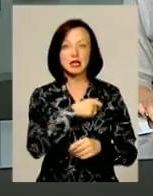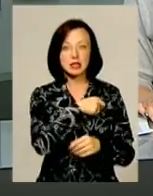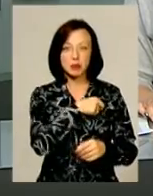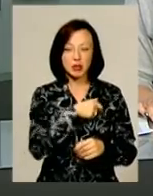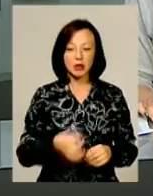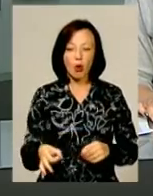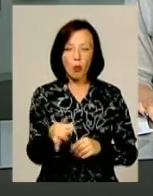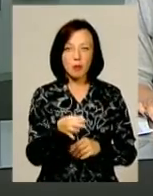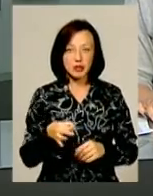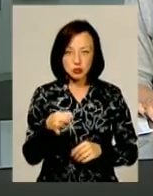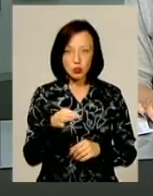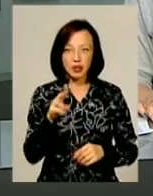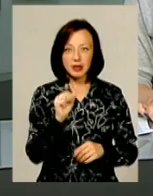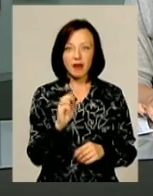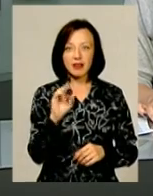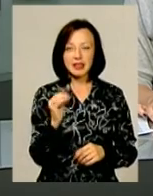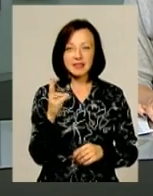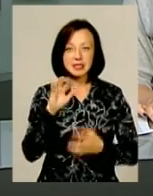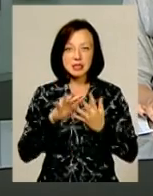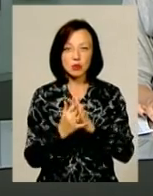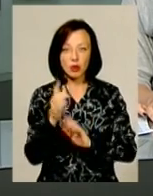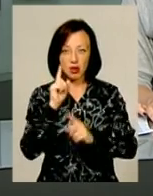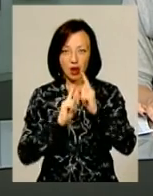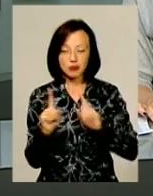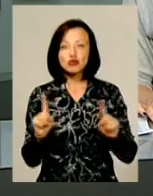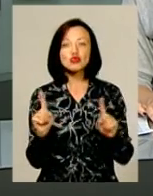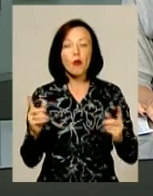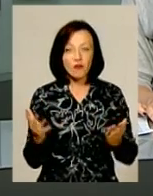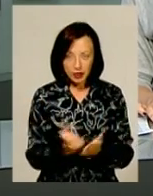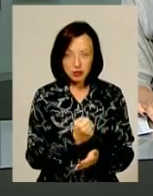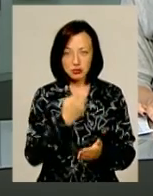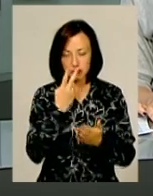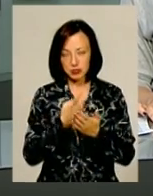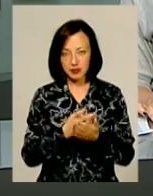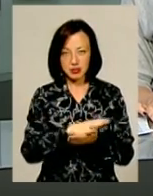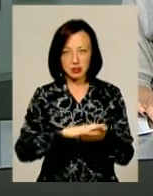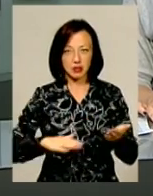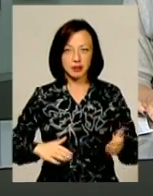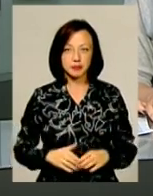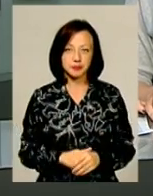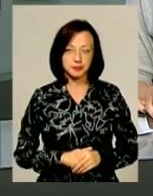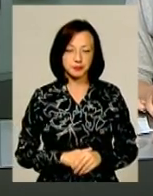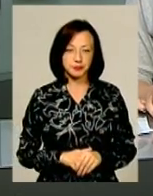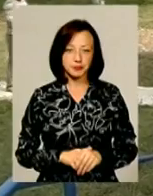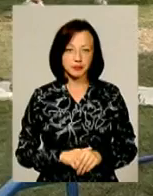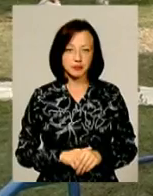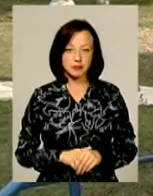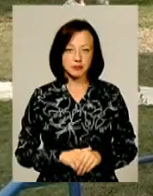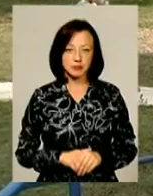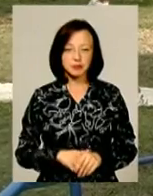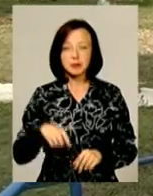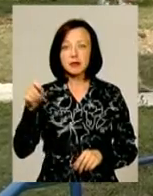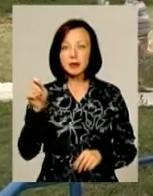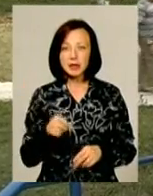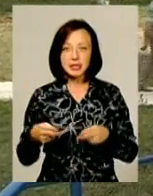депутати обласної і Давидковецької сільської ради. Що з цього вийшло, бачили і наші кореспонденти.